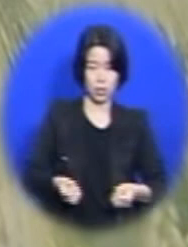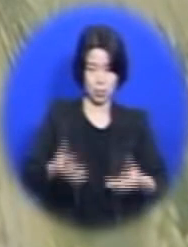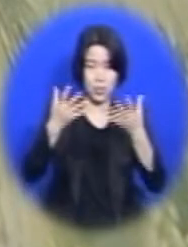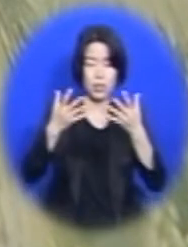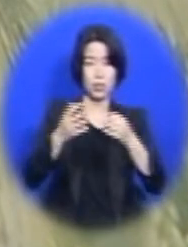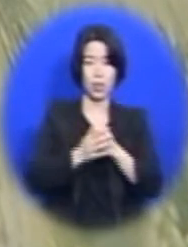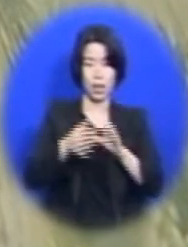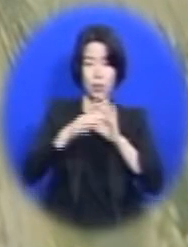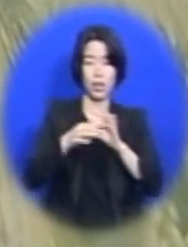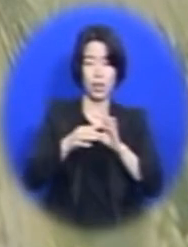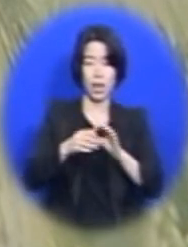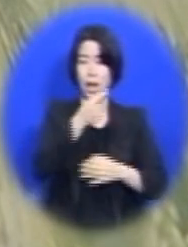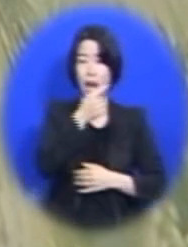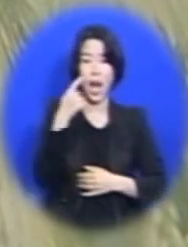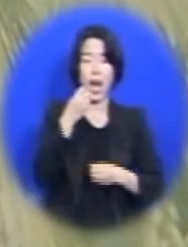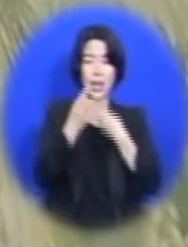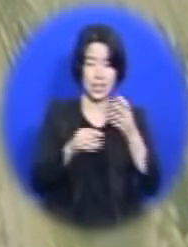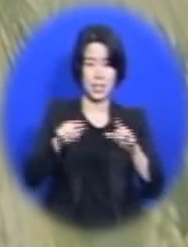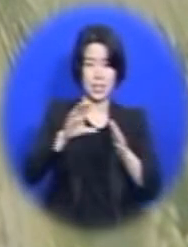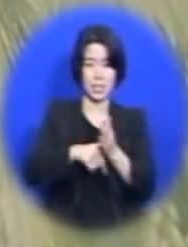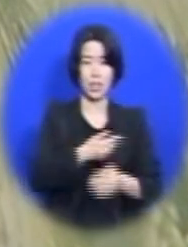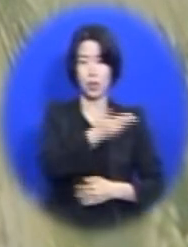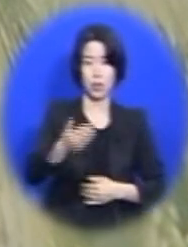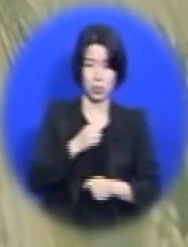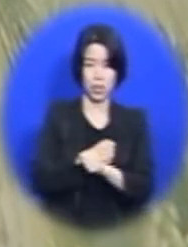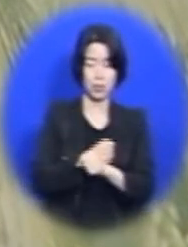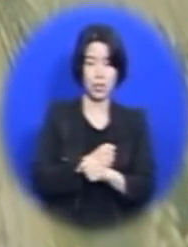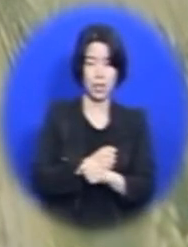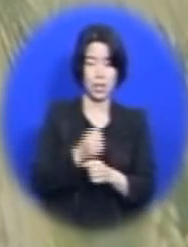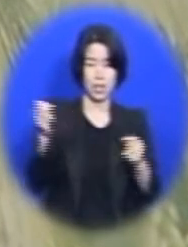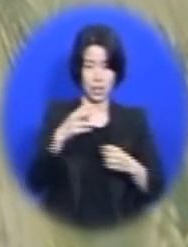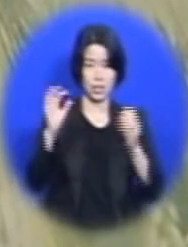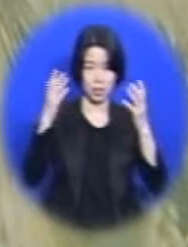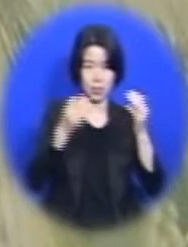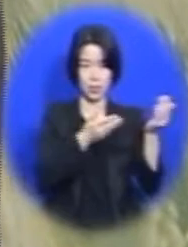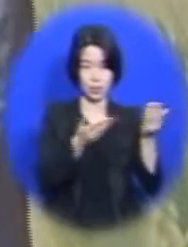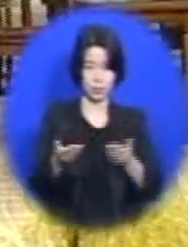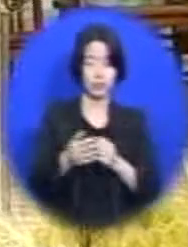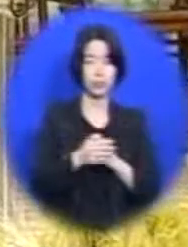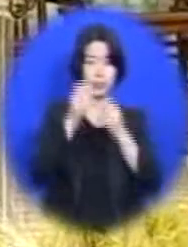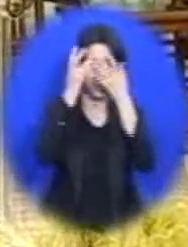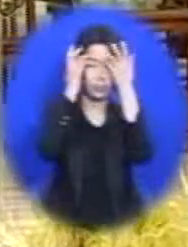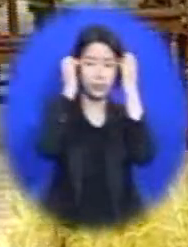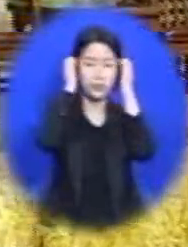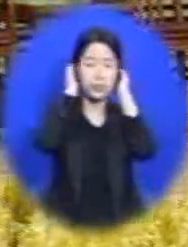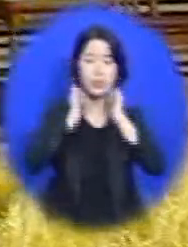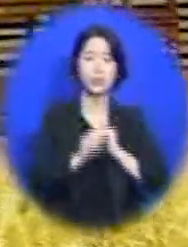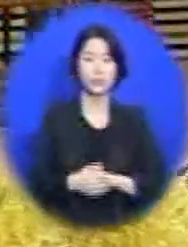맥주감사절과 관련한 간증을 이 시간에 여러분에게 해주시겠습니다. 우리 다 같이 박수로 맞으시겠습니다.